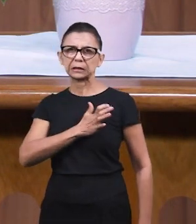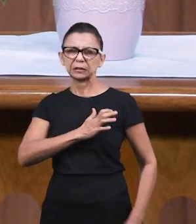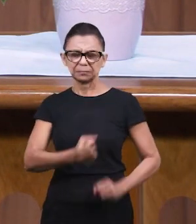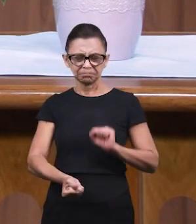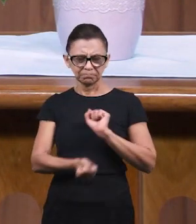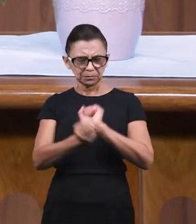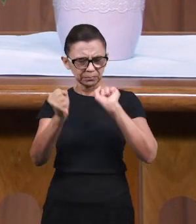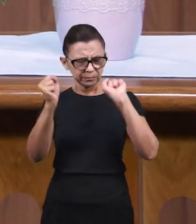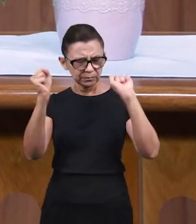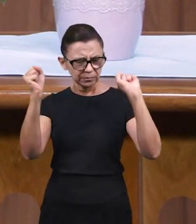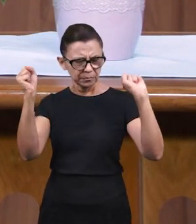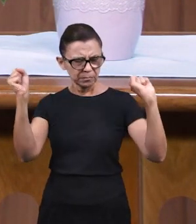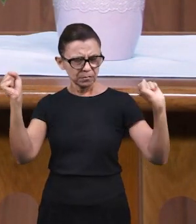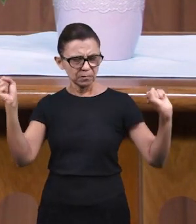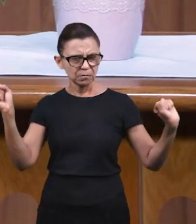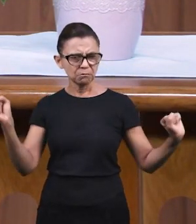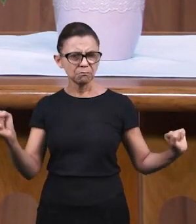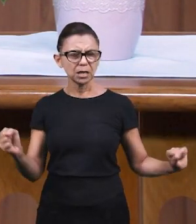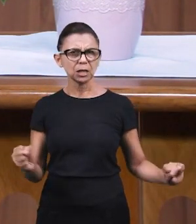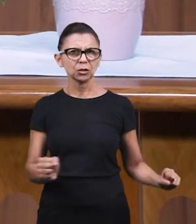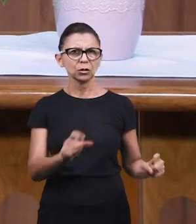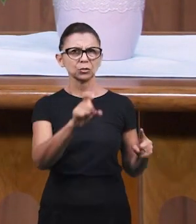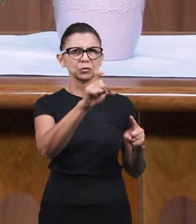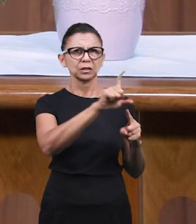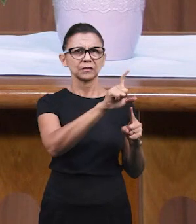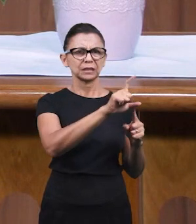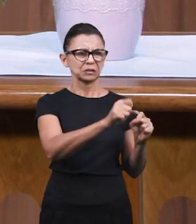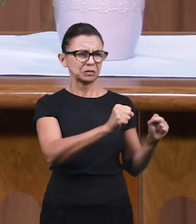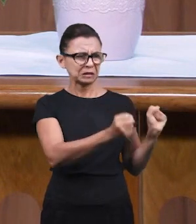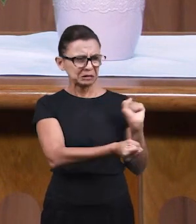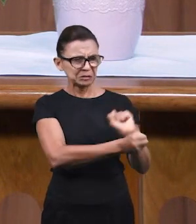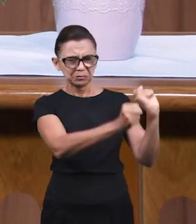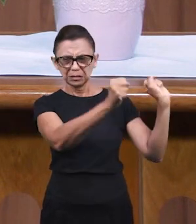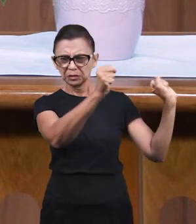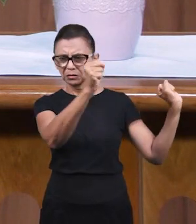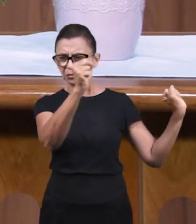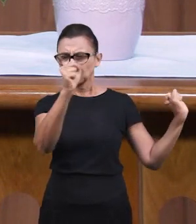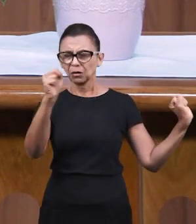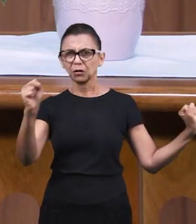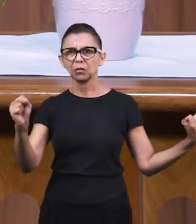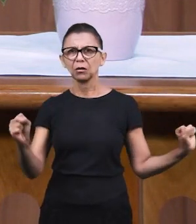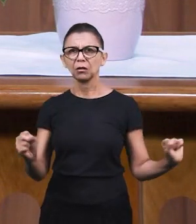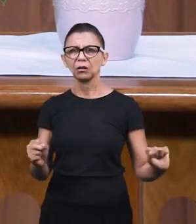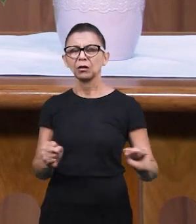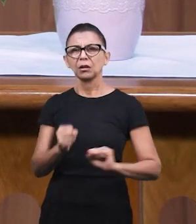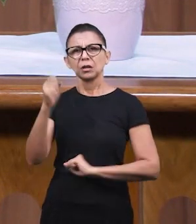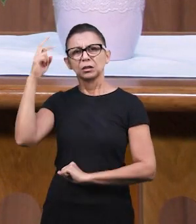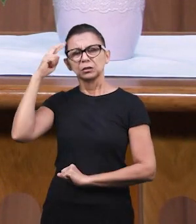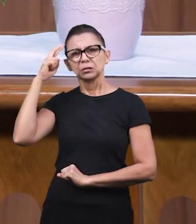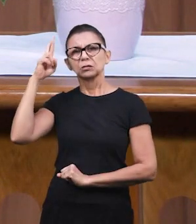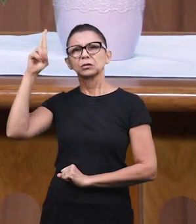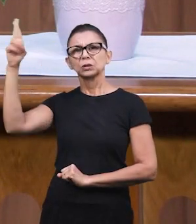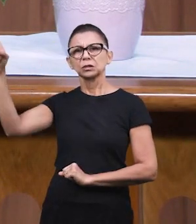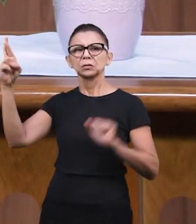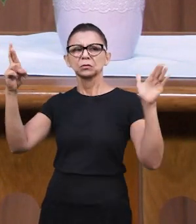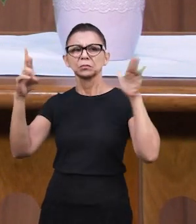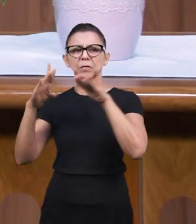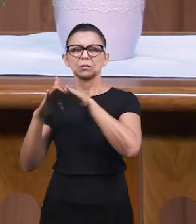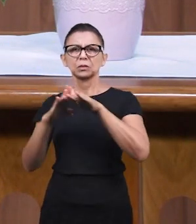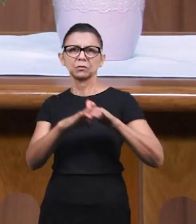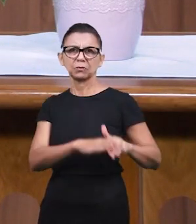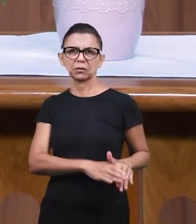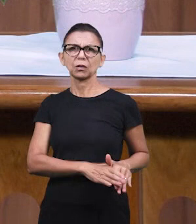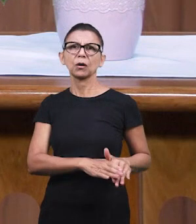чудный голос проговорил к нашим сердцам и нас освободил, избавил нас от рук нашего врага, Ты дал